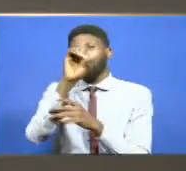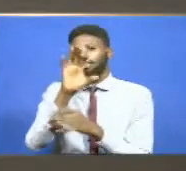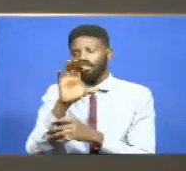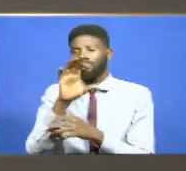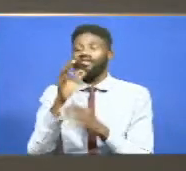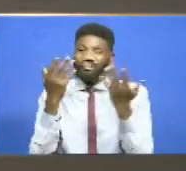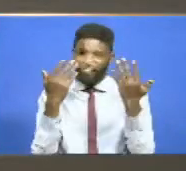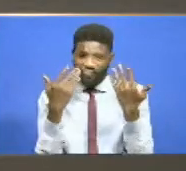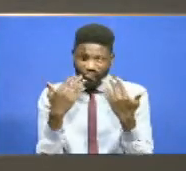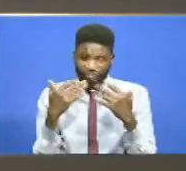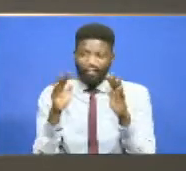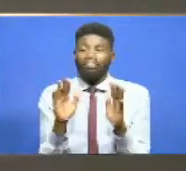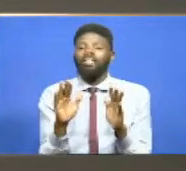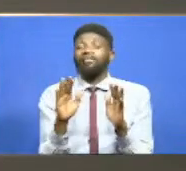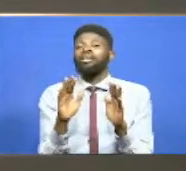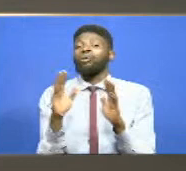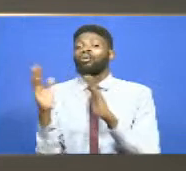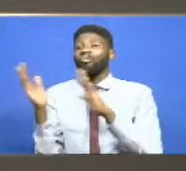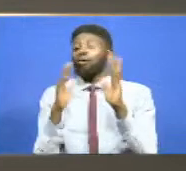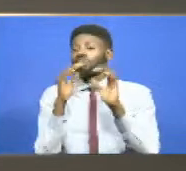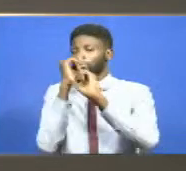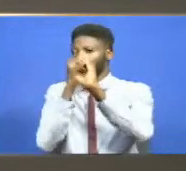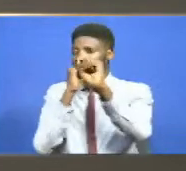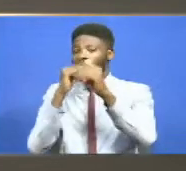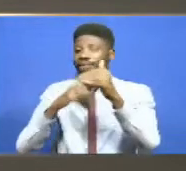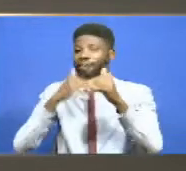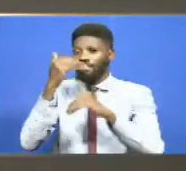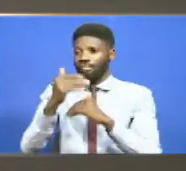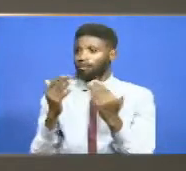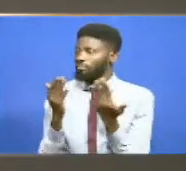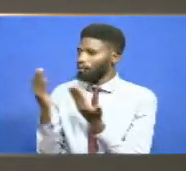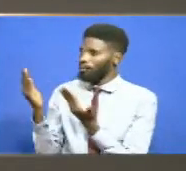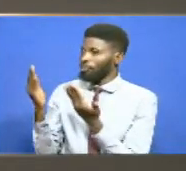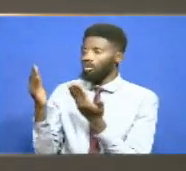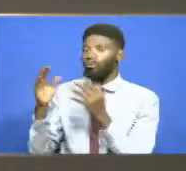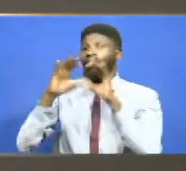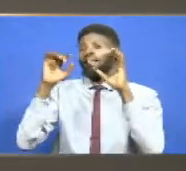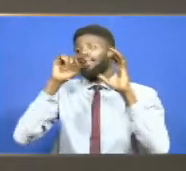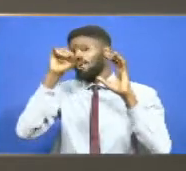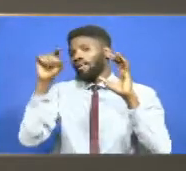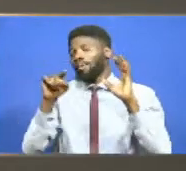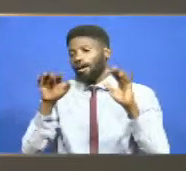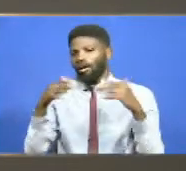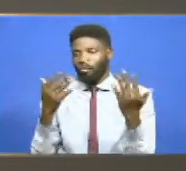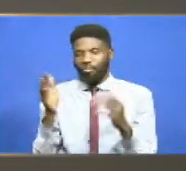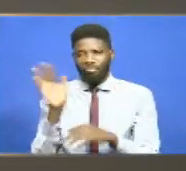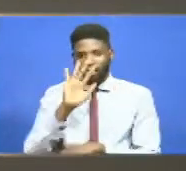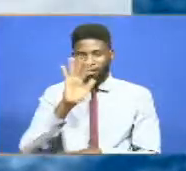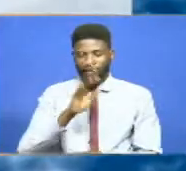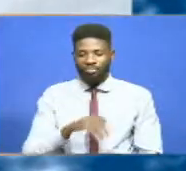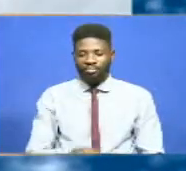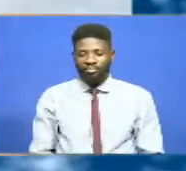matisho utabiri wa hali ya hewa jioni ya leo, tupate sasa hali itakavyokuwa katika maeneo mengine duniani. Kwa heri.